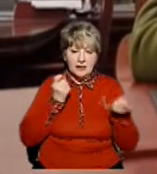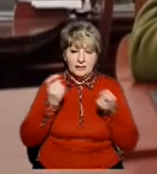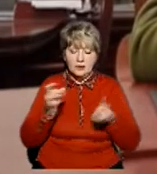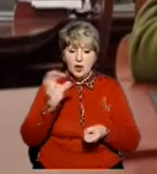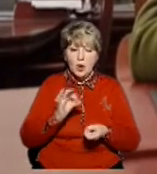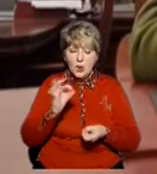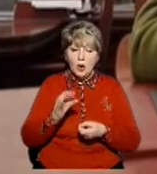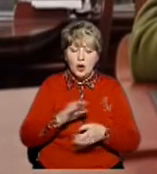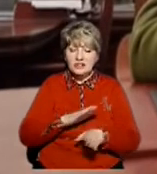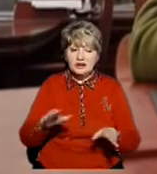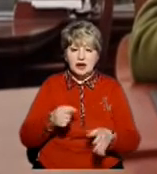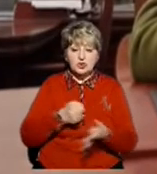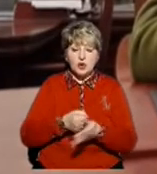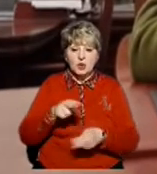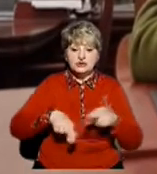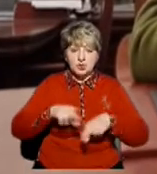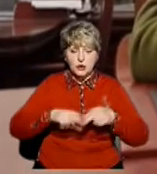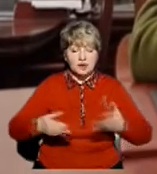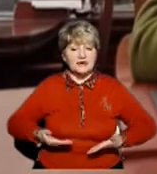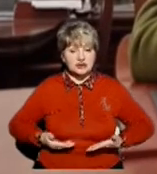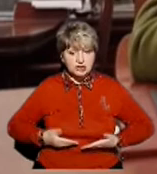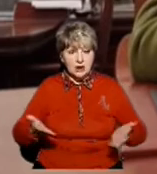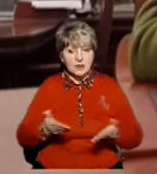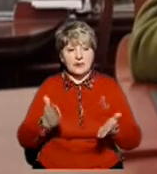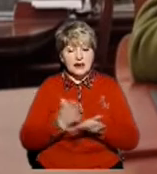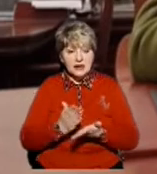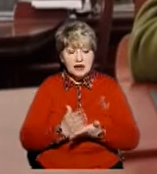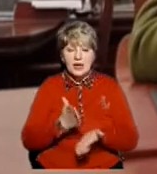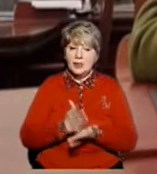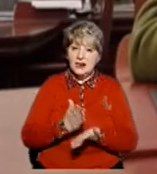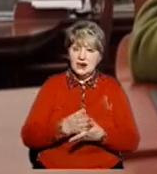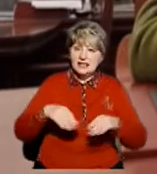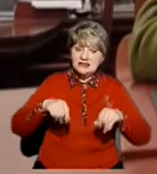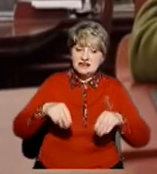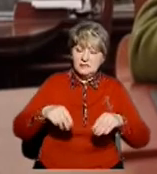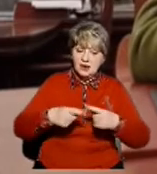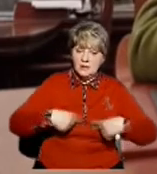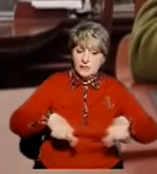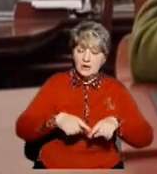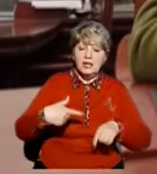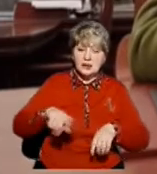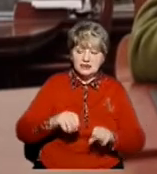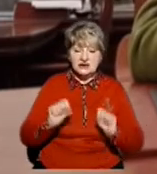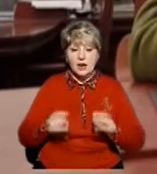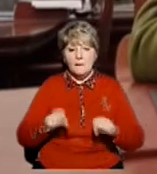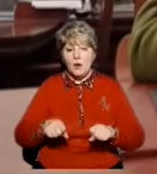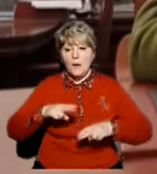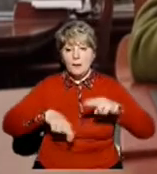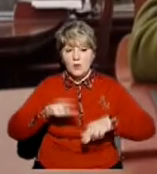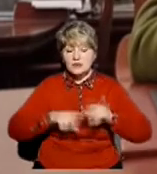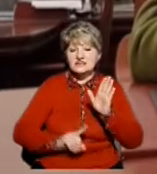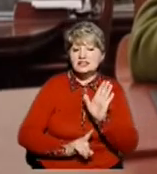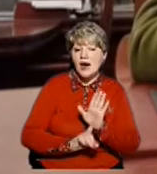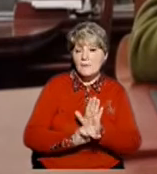наявності недобудованого житла, щодо наявності земельних ділянок, де можливо будівництво з самого